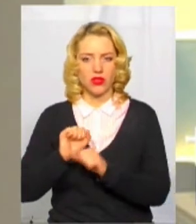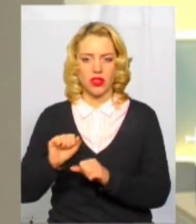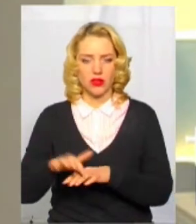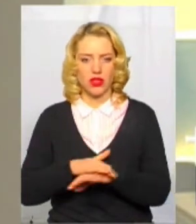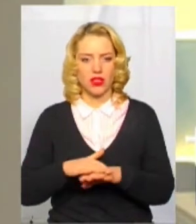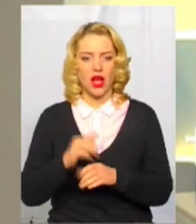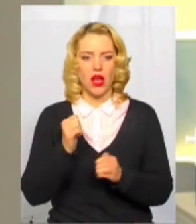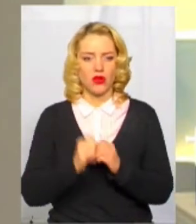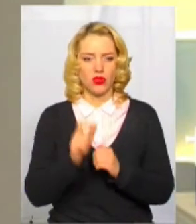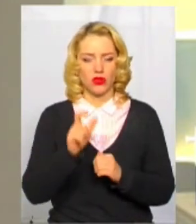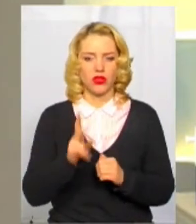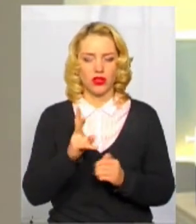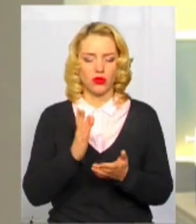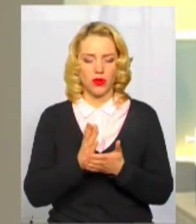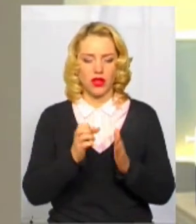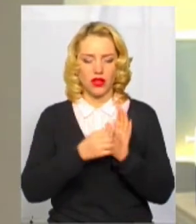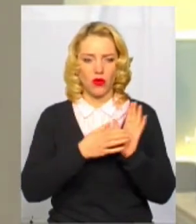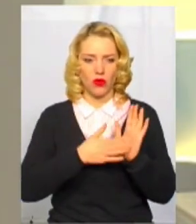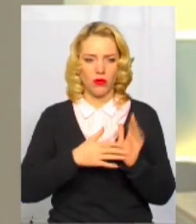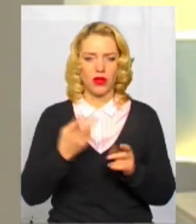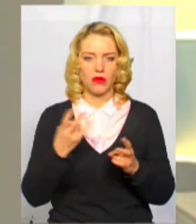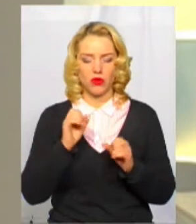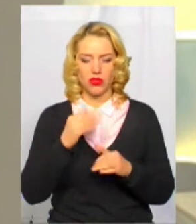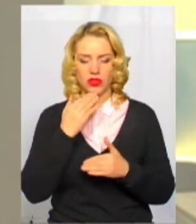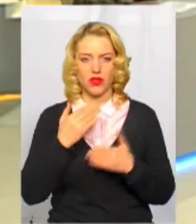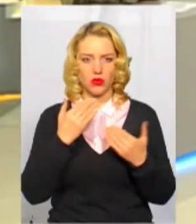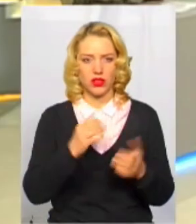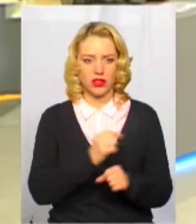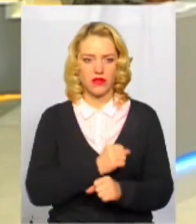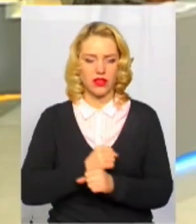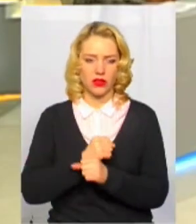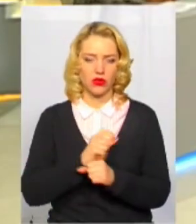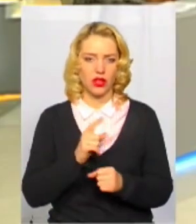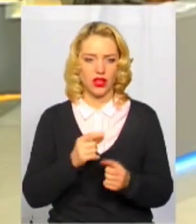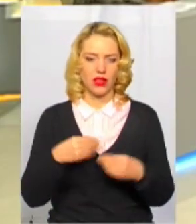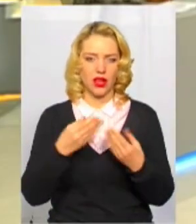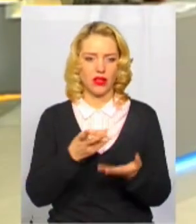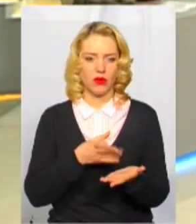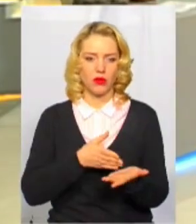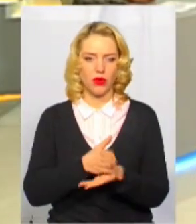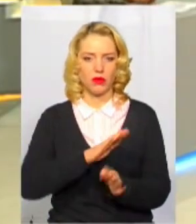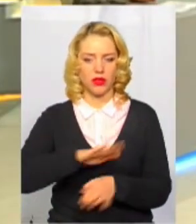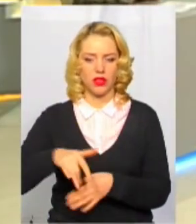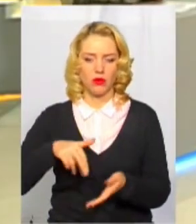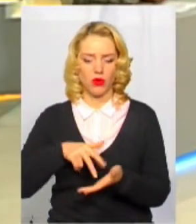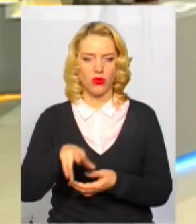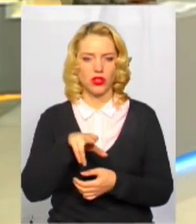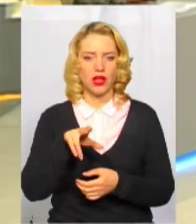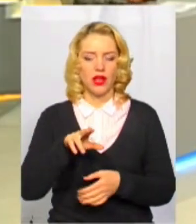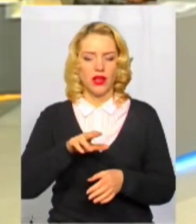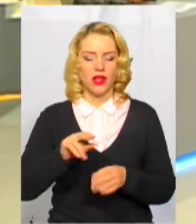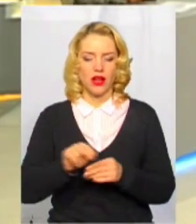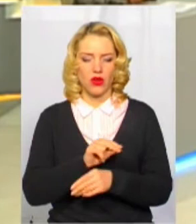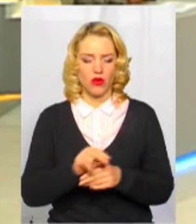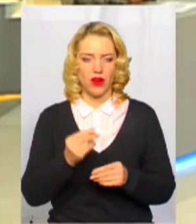звернутися до того санаторія, який її визначено лікарем по профілю, і після проходження лікування ми перераховуємо